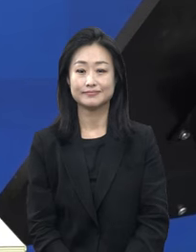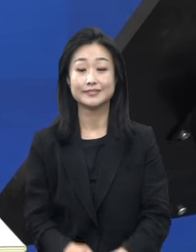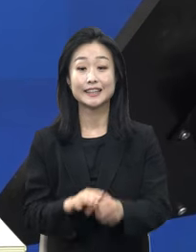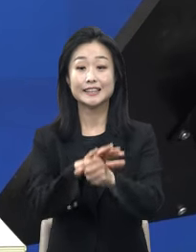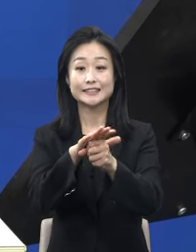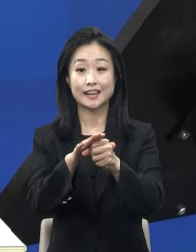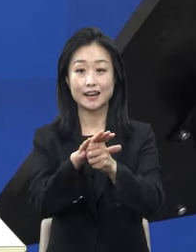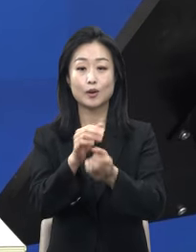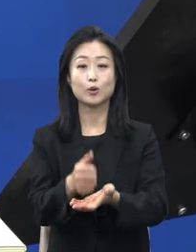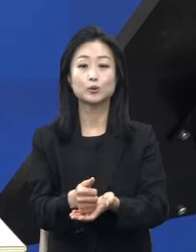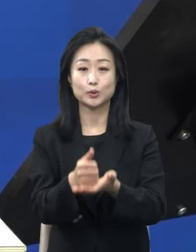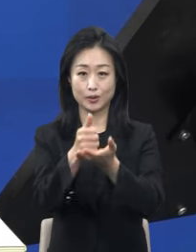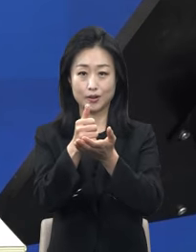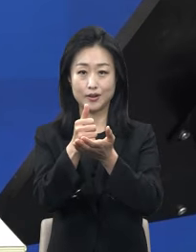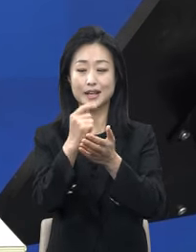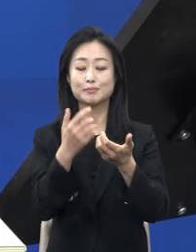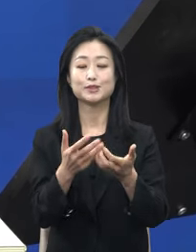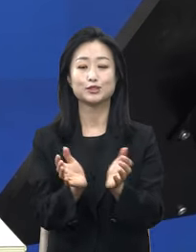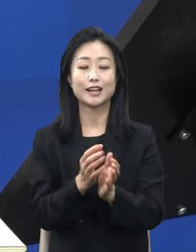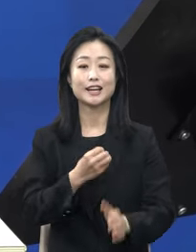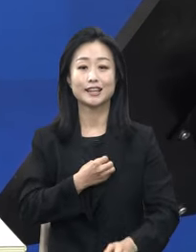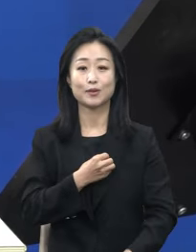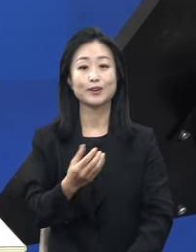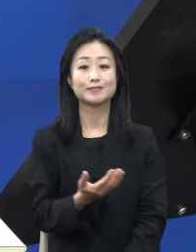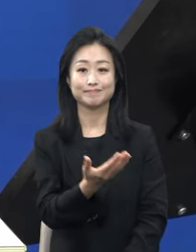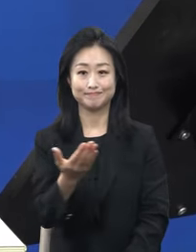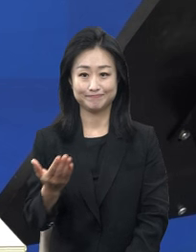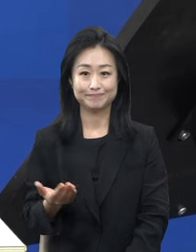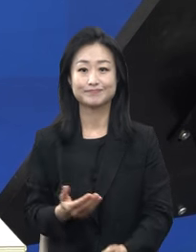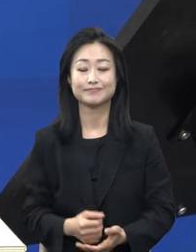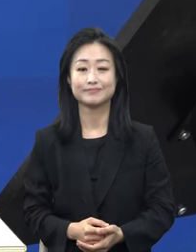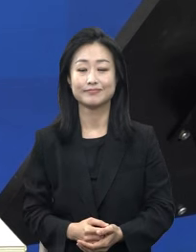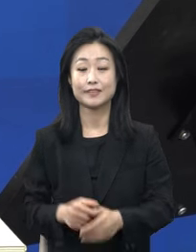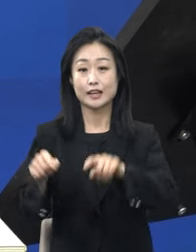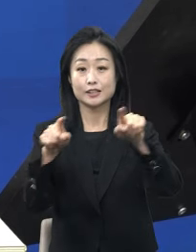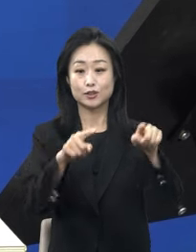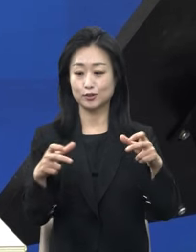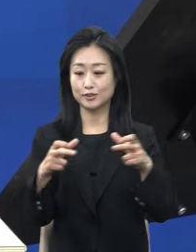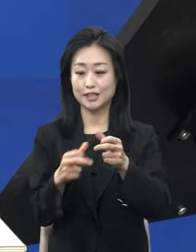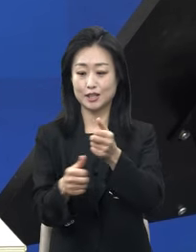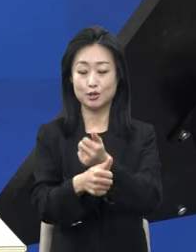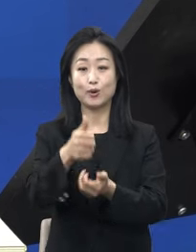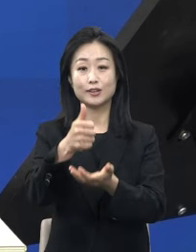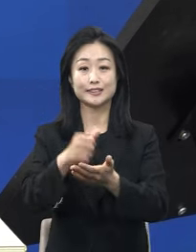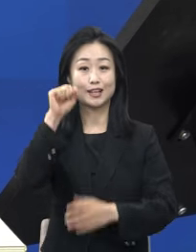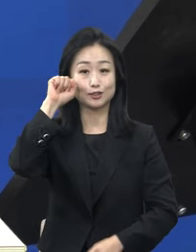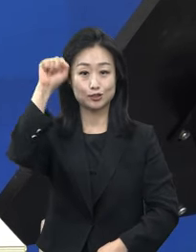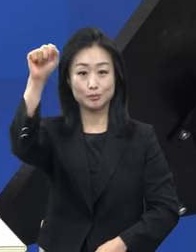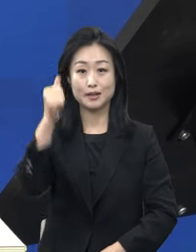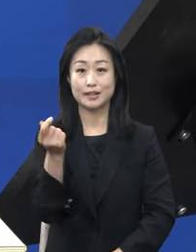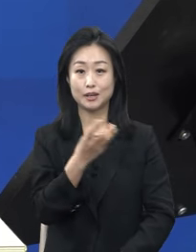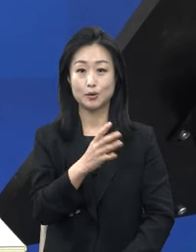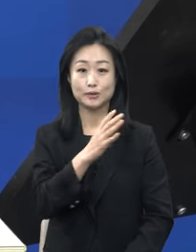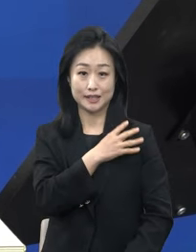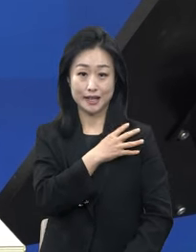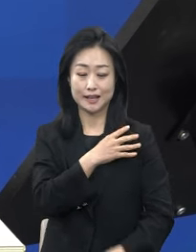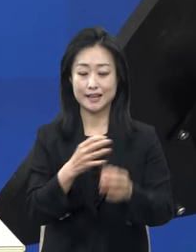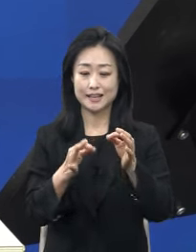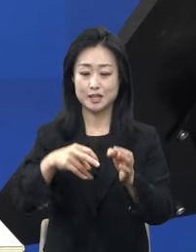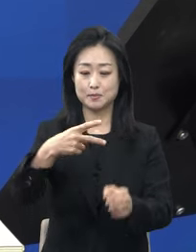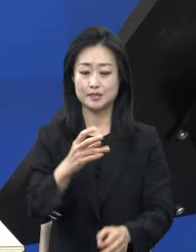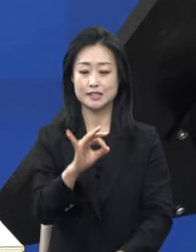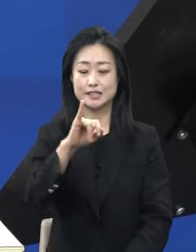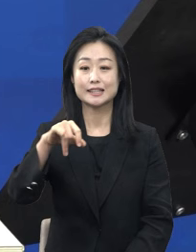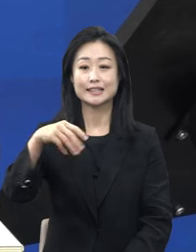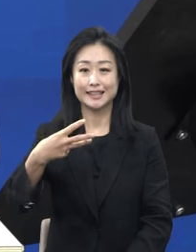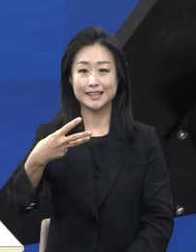사랑하고 존경하는 더불어민주당 당원 동지 여러분, 전국 장애인위원장 선거에 출마한 기호 4번 김승일 인사